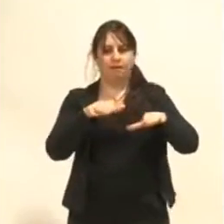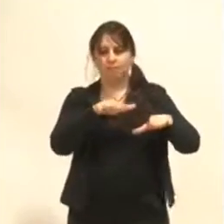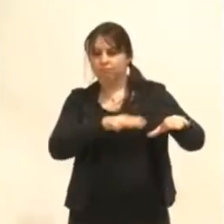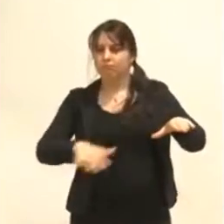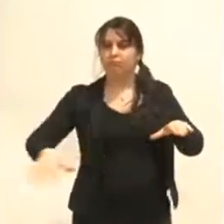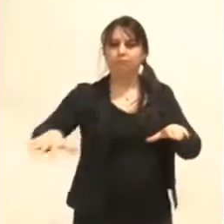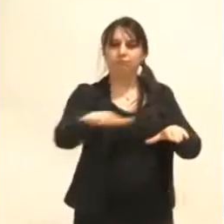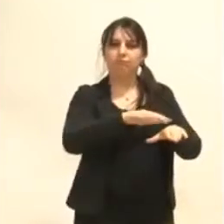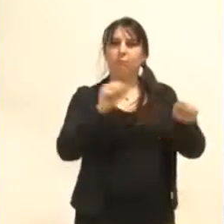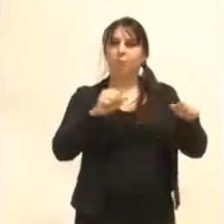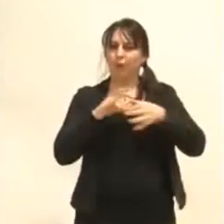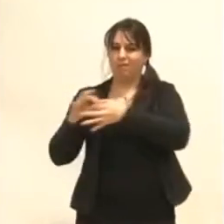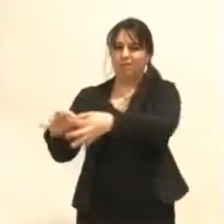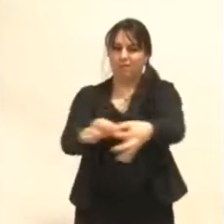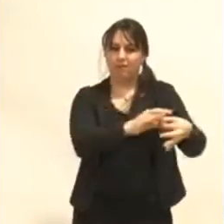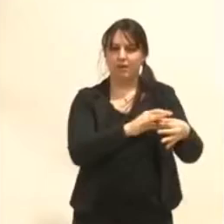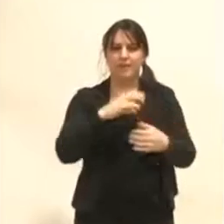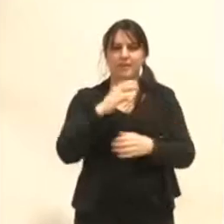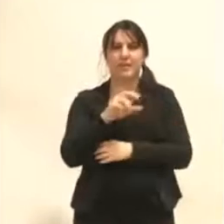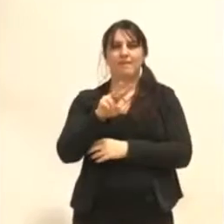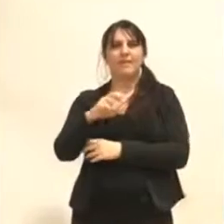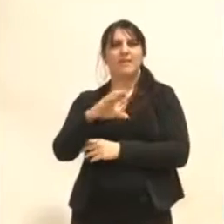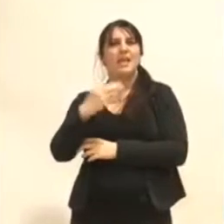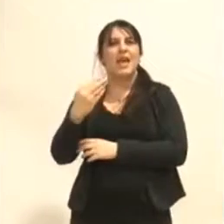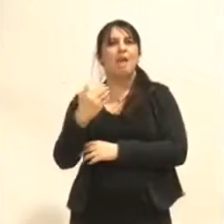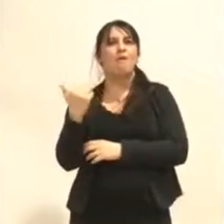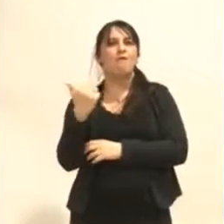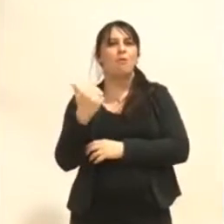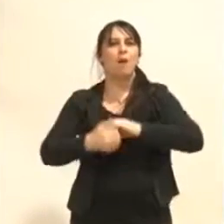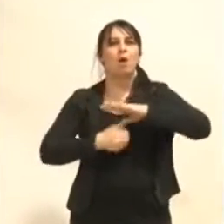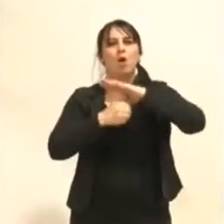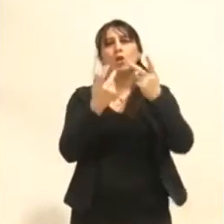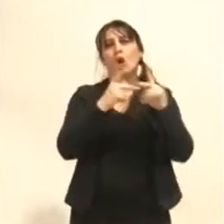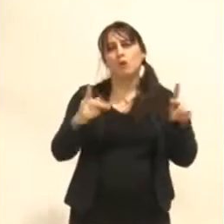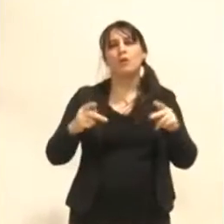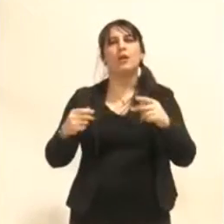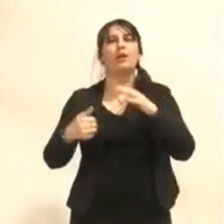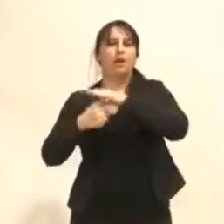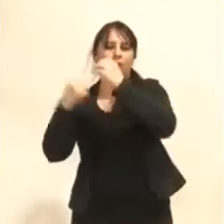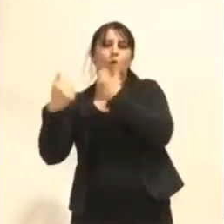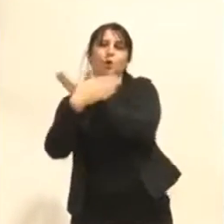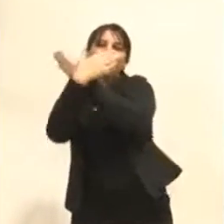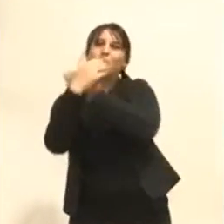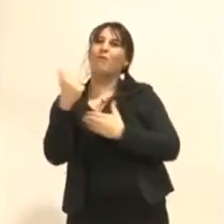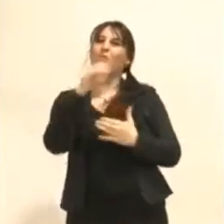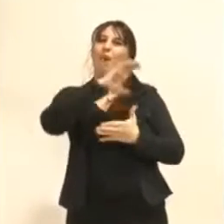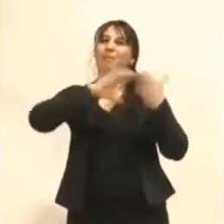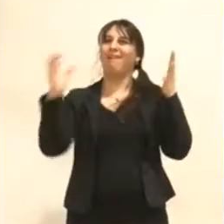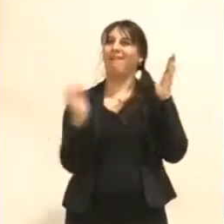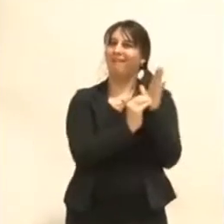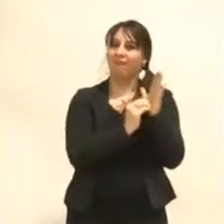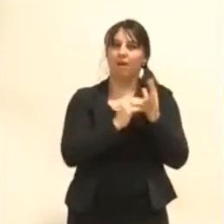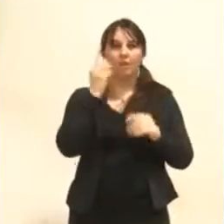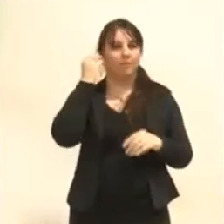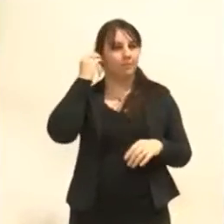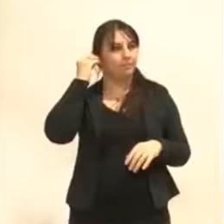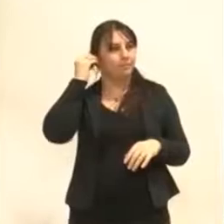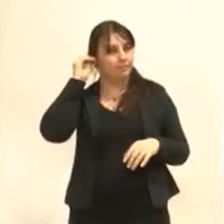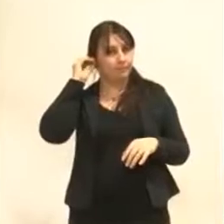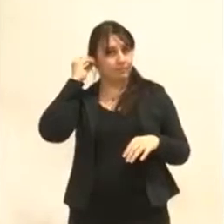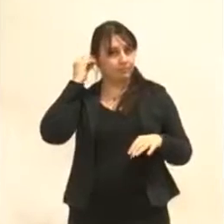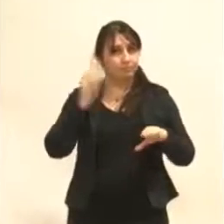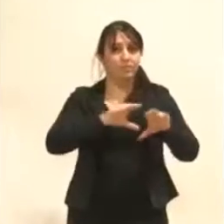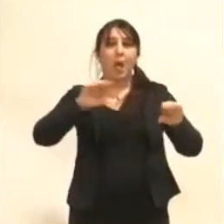périphérique au périmètre du projet CVCM, comme vous l'écrivez dans l'introduction de votre délibération. Cette réflexion vaut d'ailleurs aussi pour la